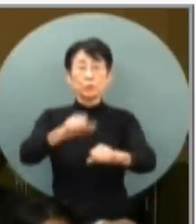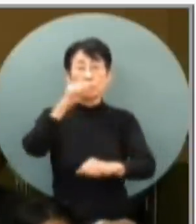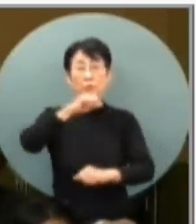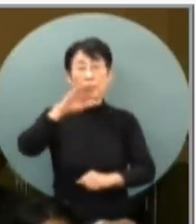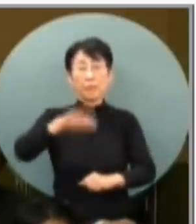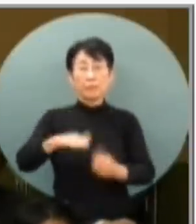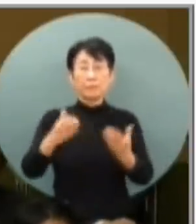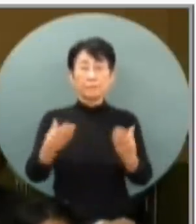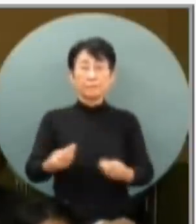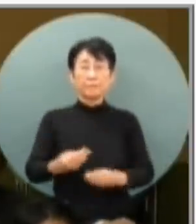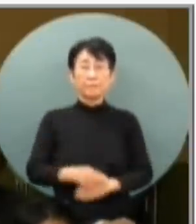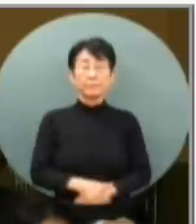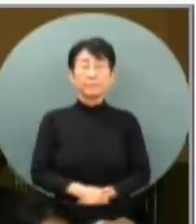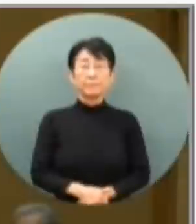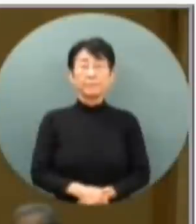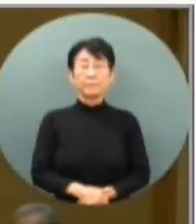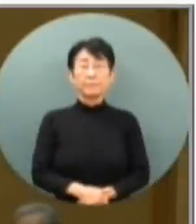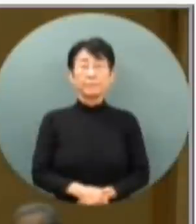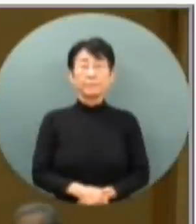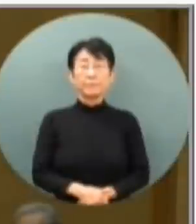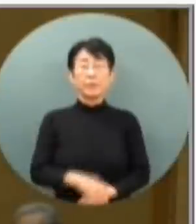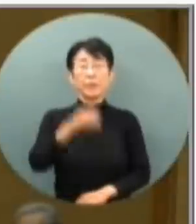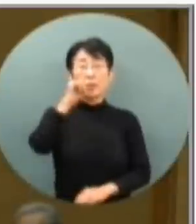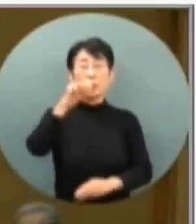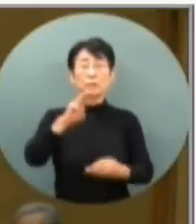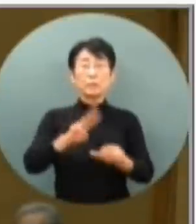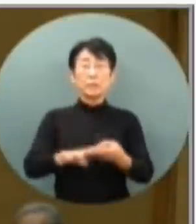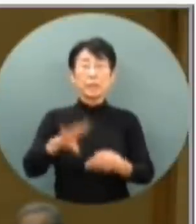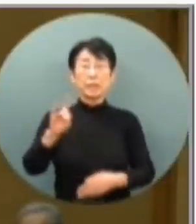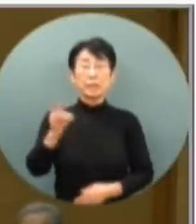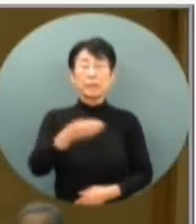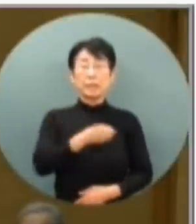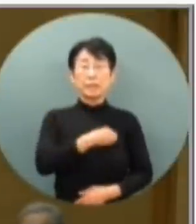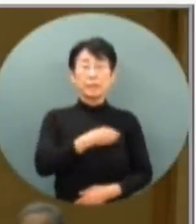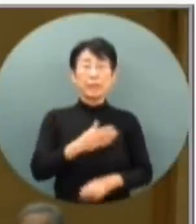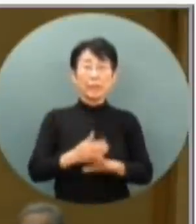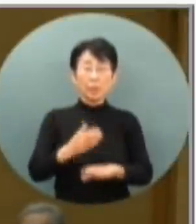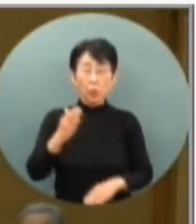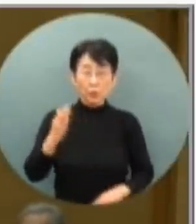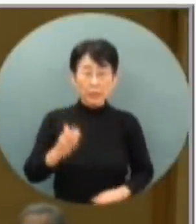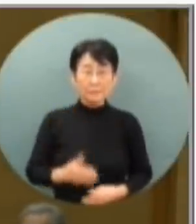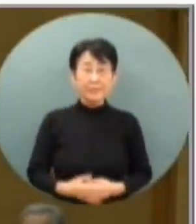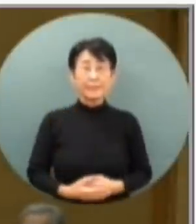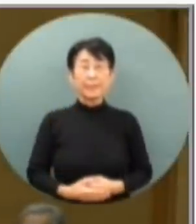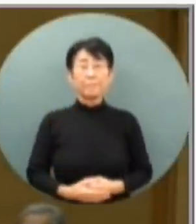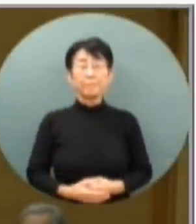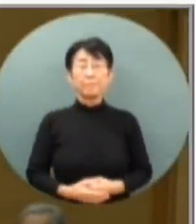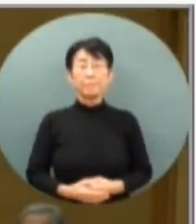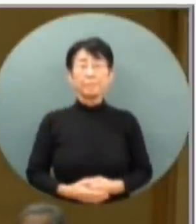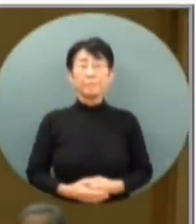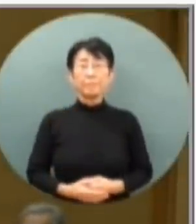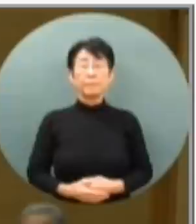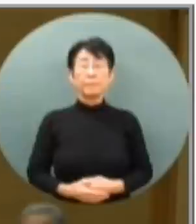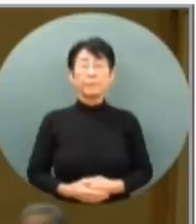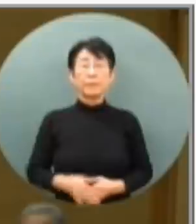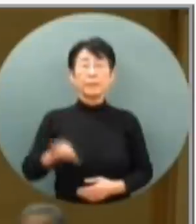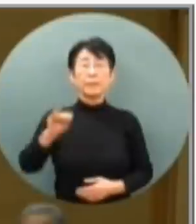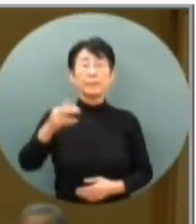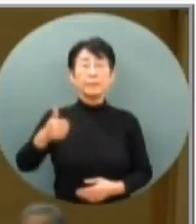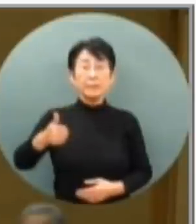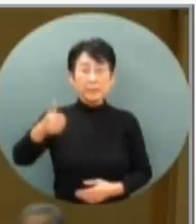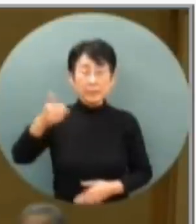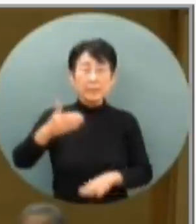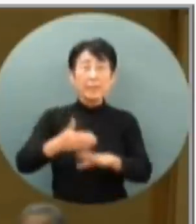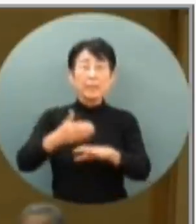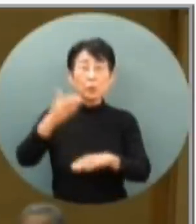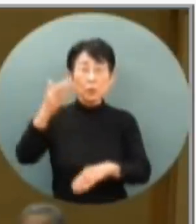ございます。 7番吉田議員。 はい、ありがとうございました。知事ありがとうございました